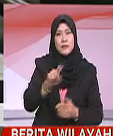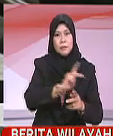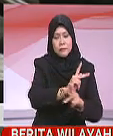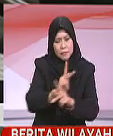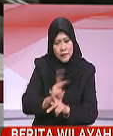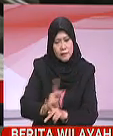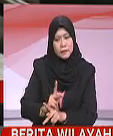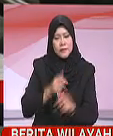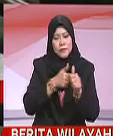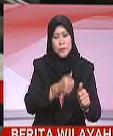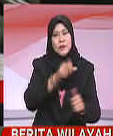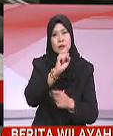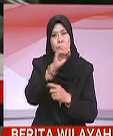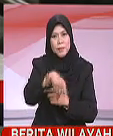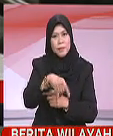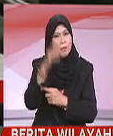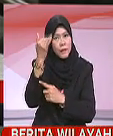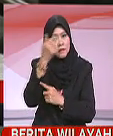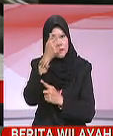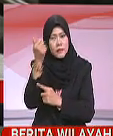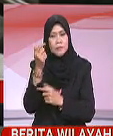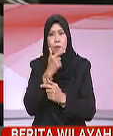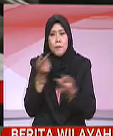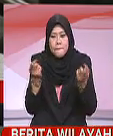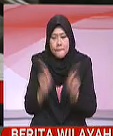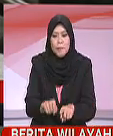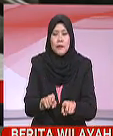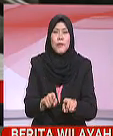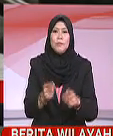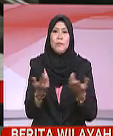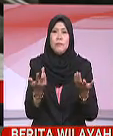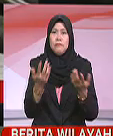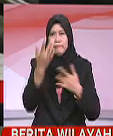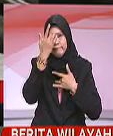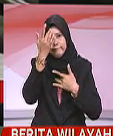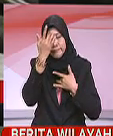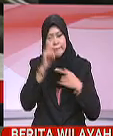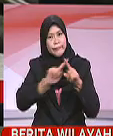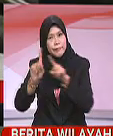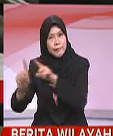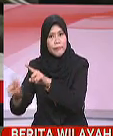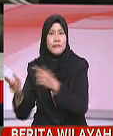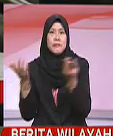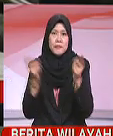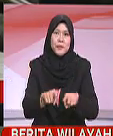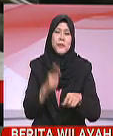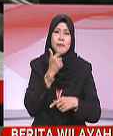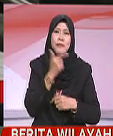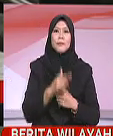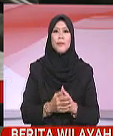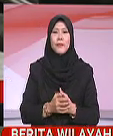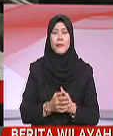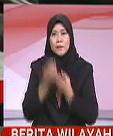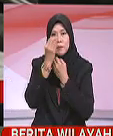mematuhi segala SOP bagi memastikan tiada kejadian berlaku di kawasan di pusat pemindahan sementara ini. Beliau